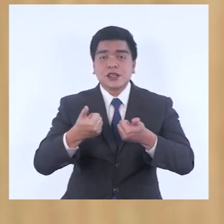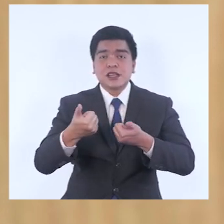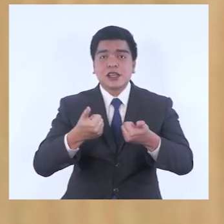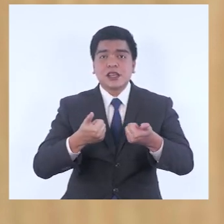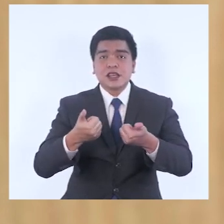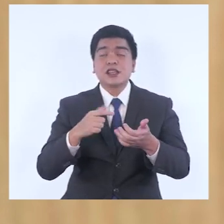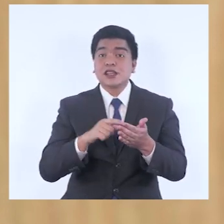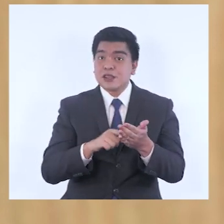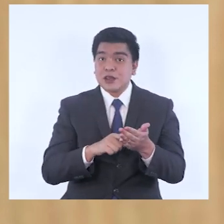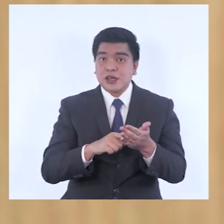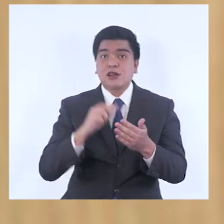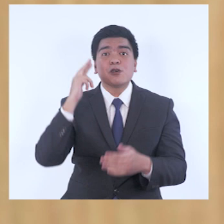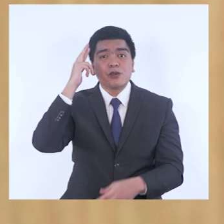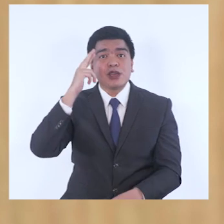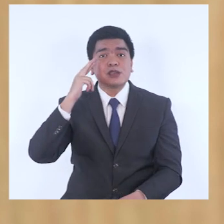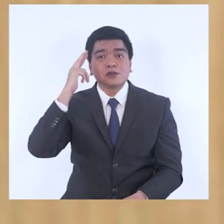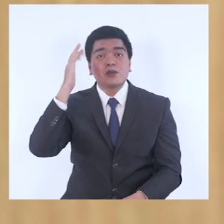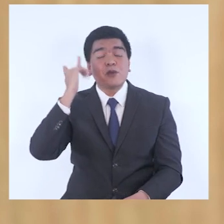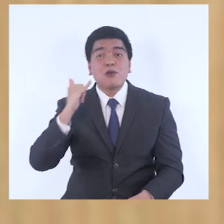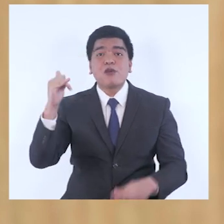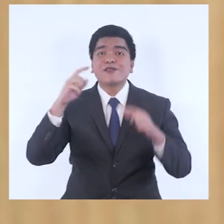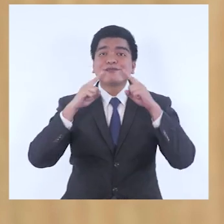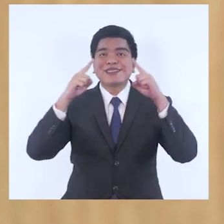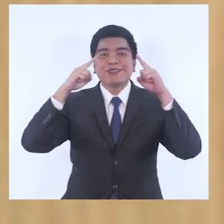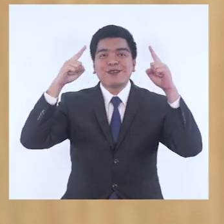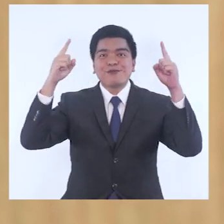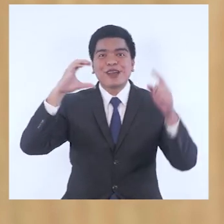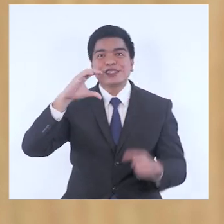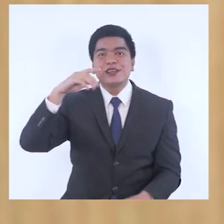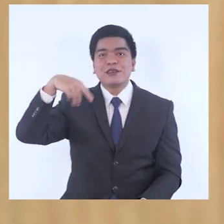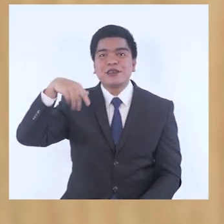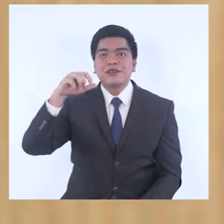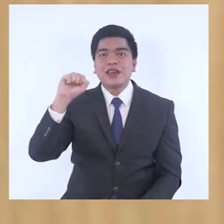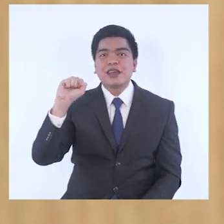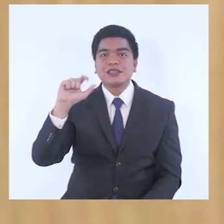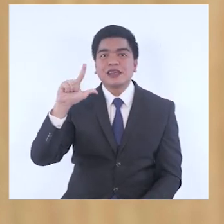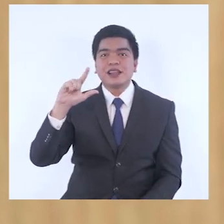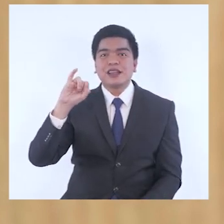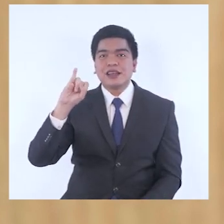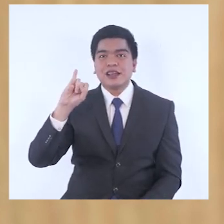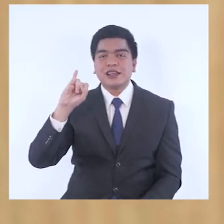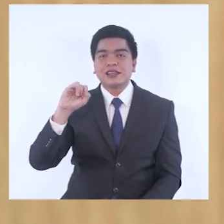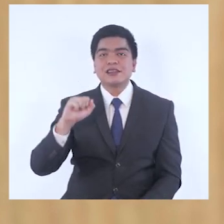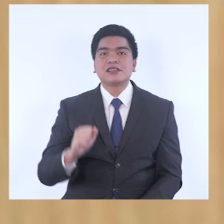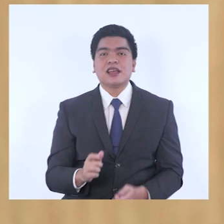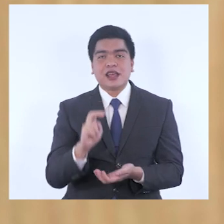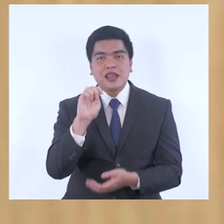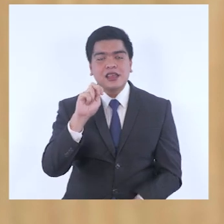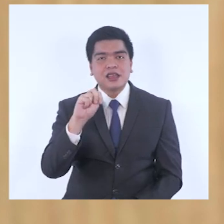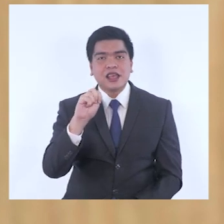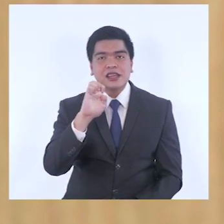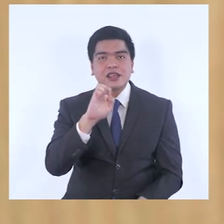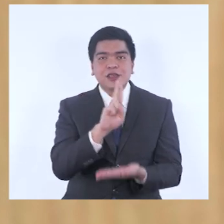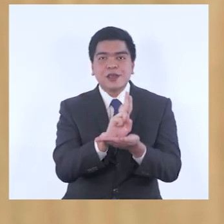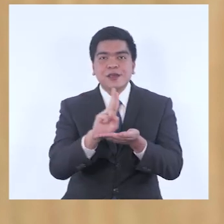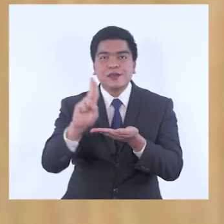Certification Program for Sign Language Interpreters ng ating mahal na pamantasan, ang New Era University, nawa ay lalo pa